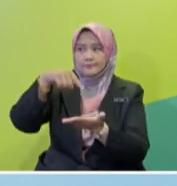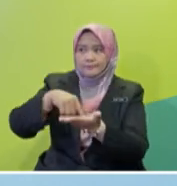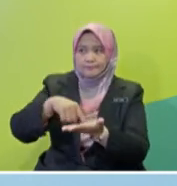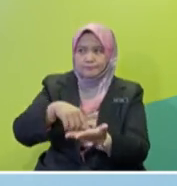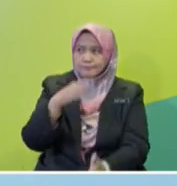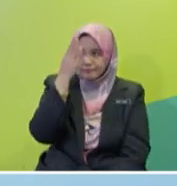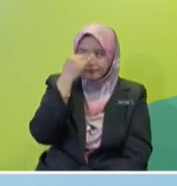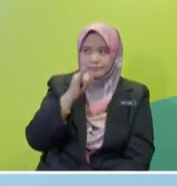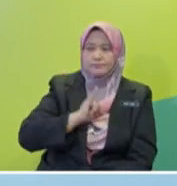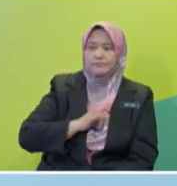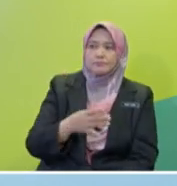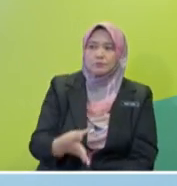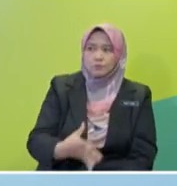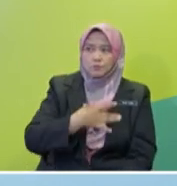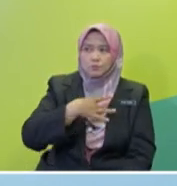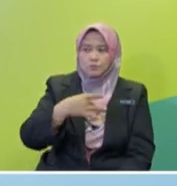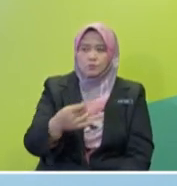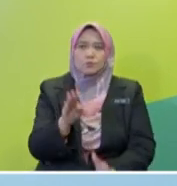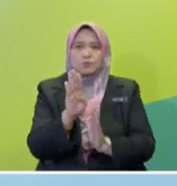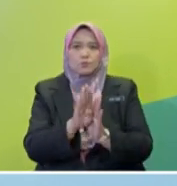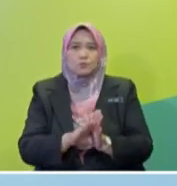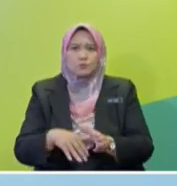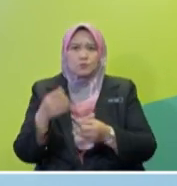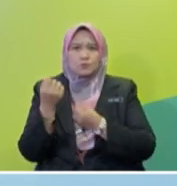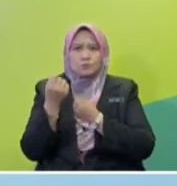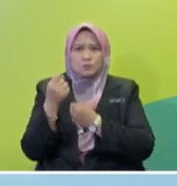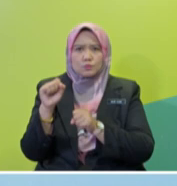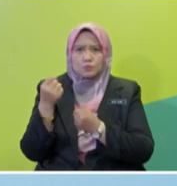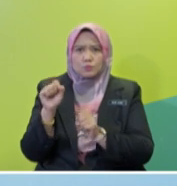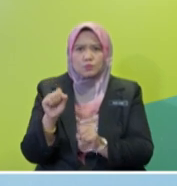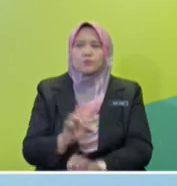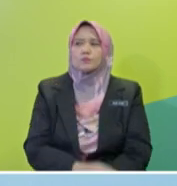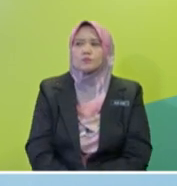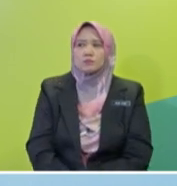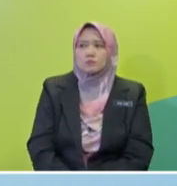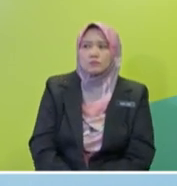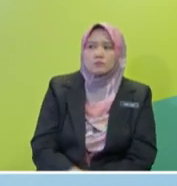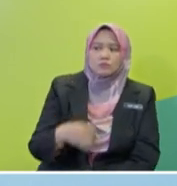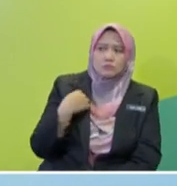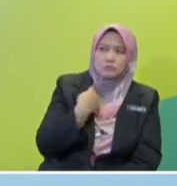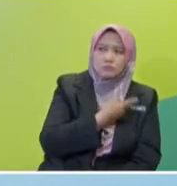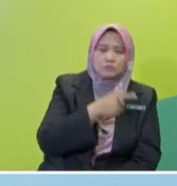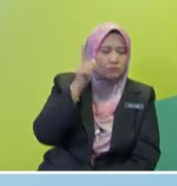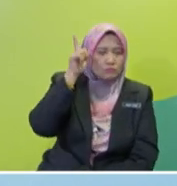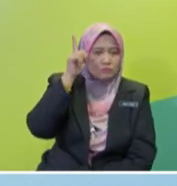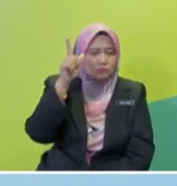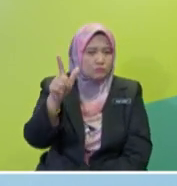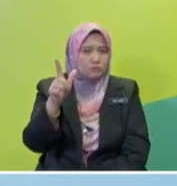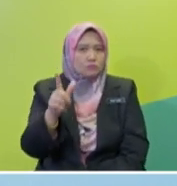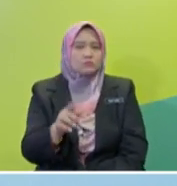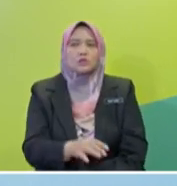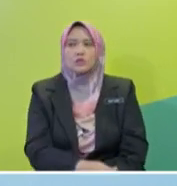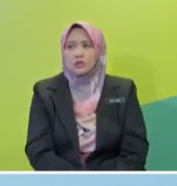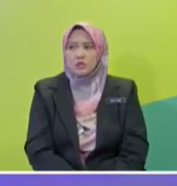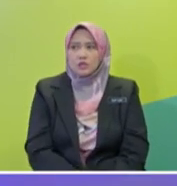Oke inilah Dia paparan yang kita akan nampak selepas kita simpan